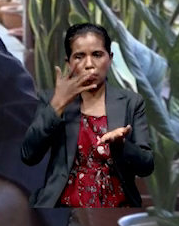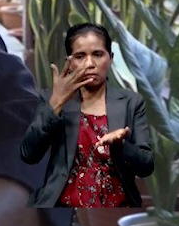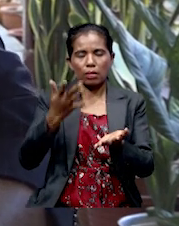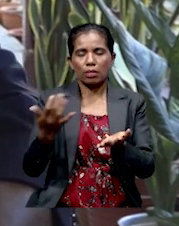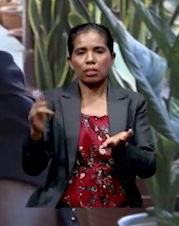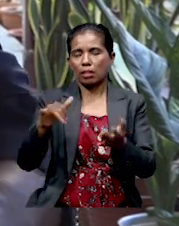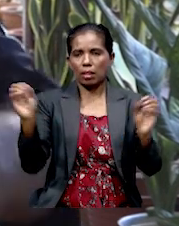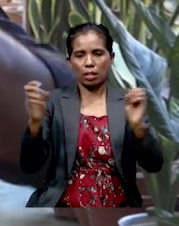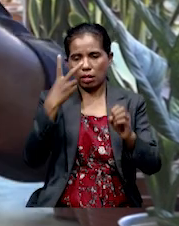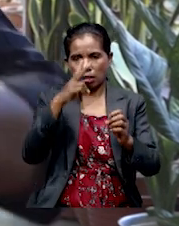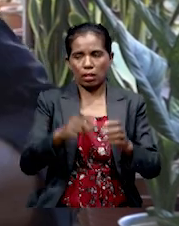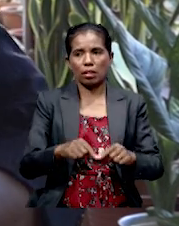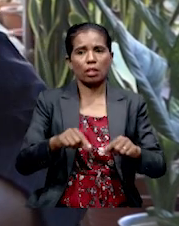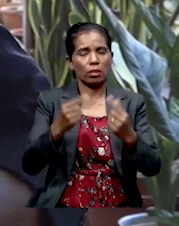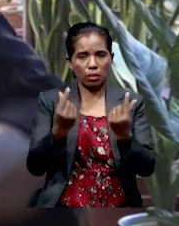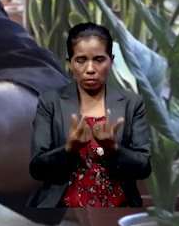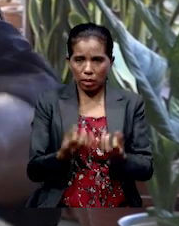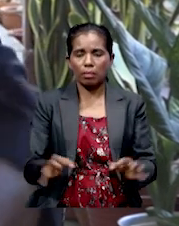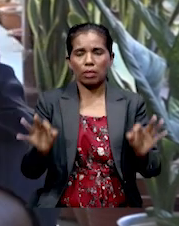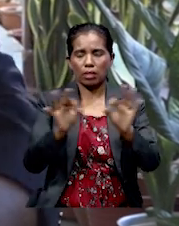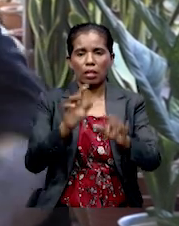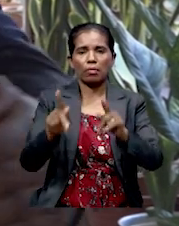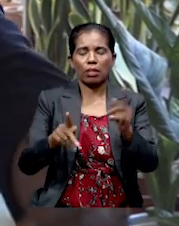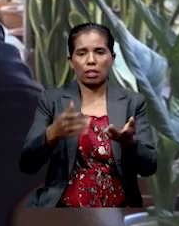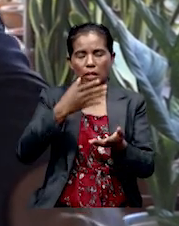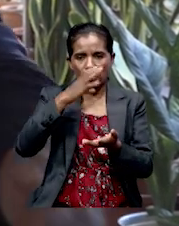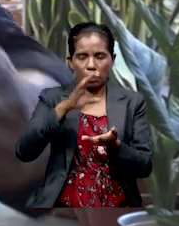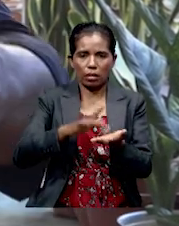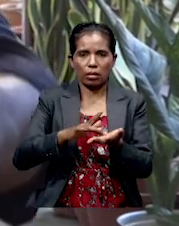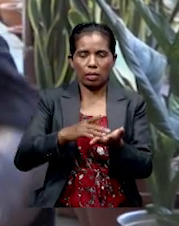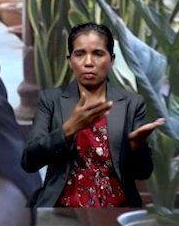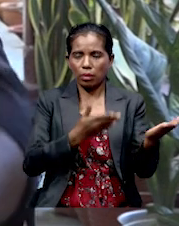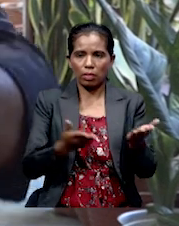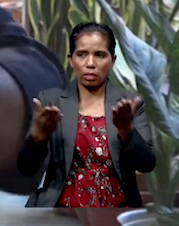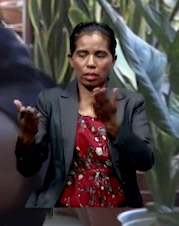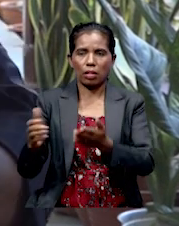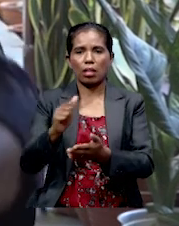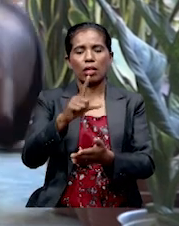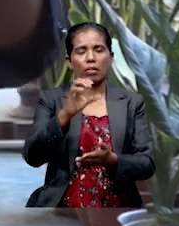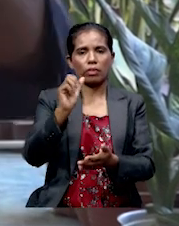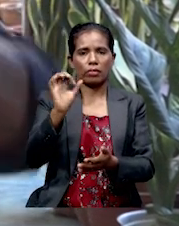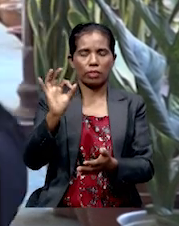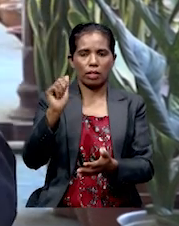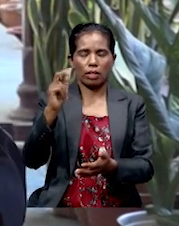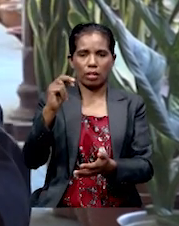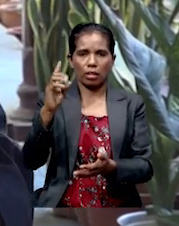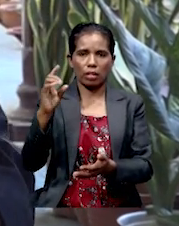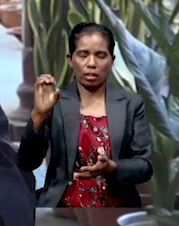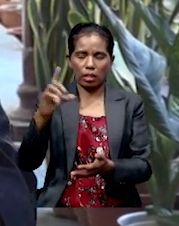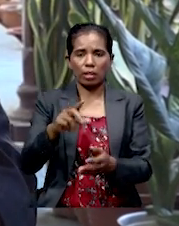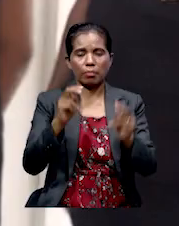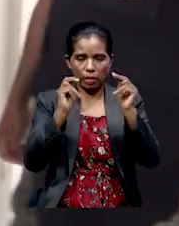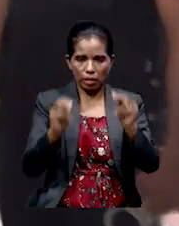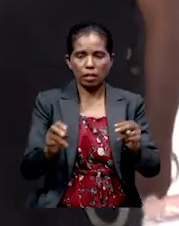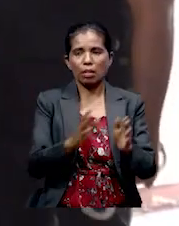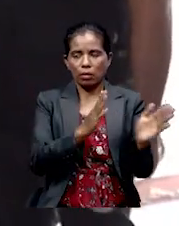ya ready dan nih be mak important. Konsumidor, vendedor, importador, alfandega, sira nih waktu ni presisi lihat proses investigasi